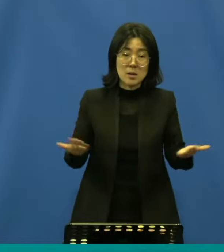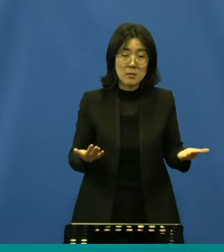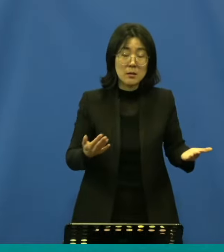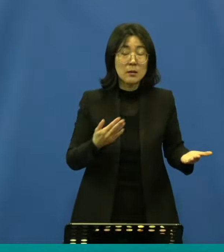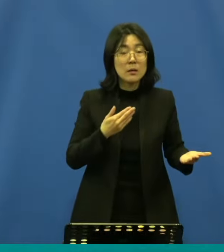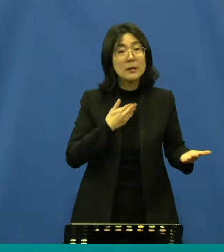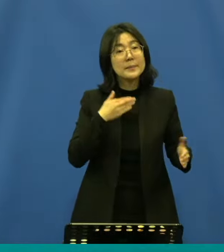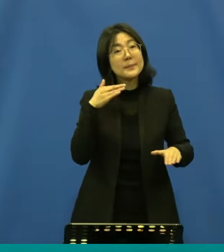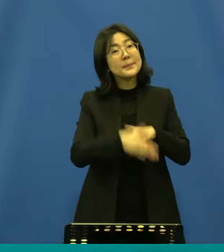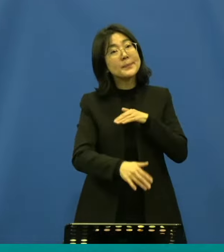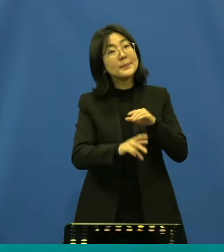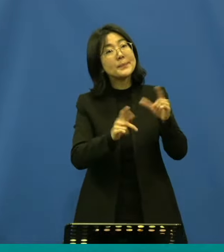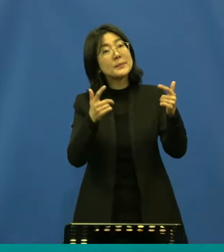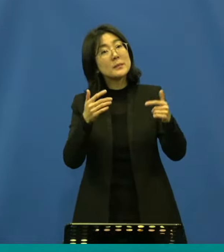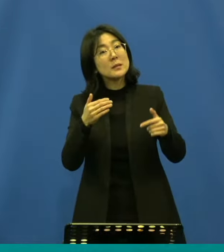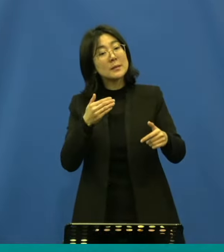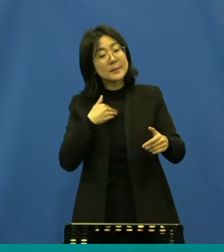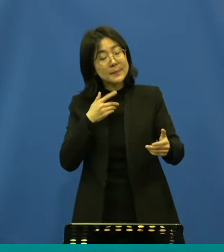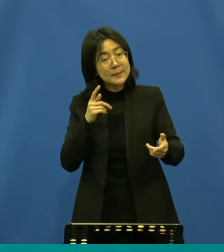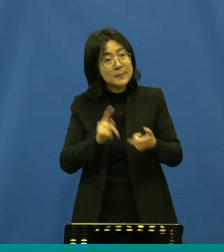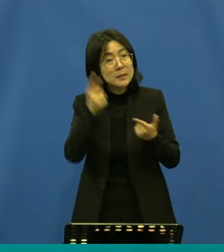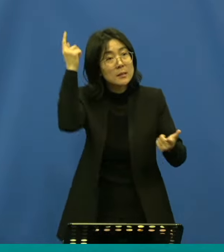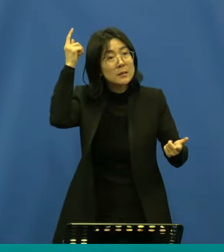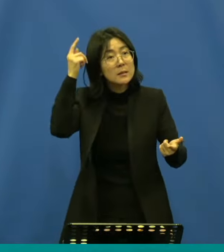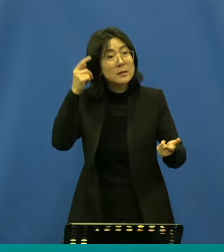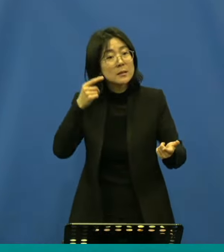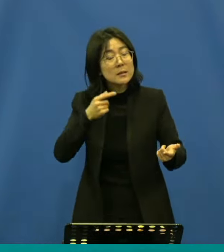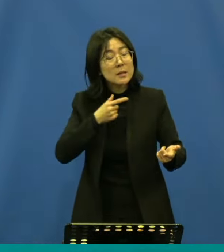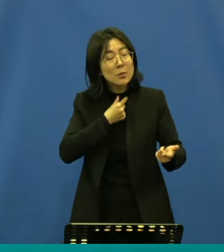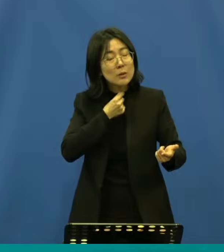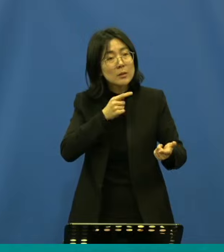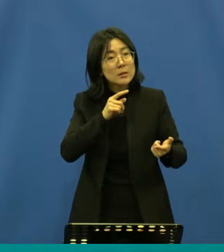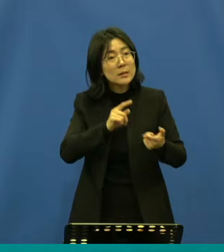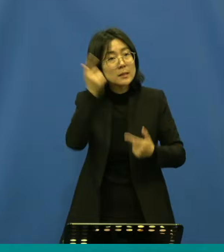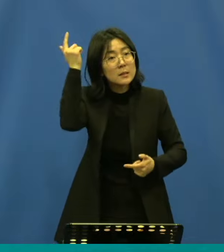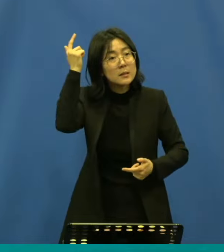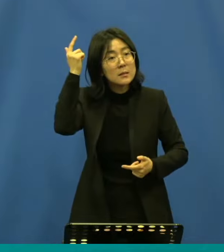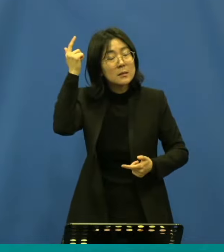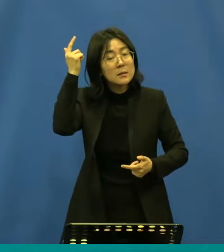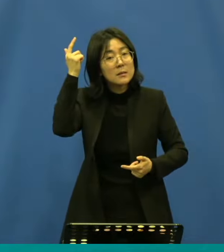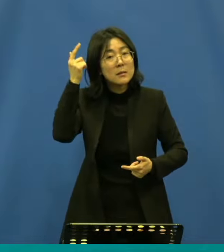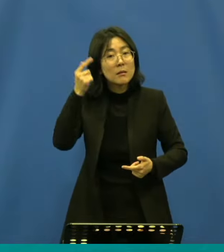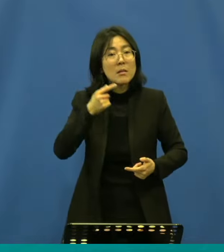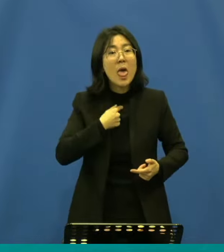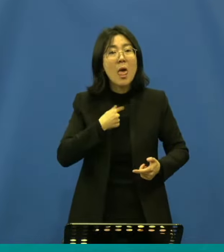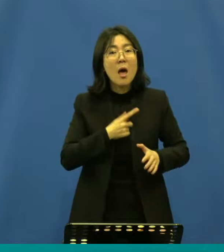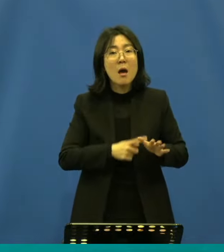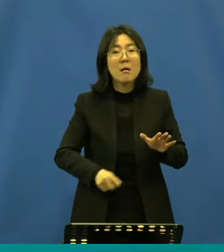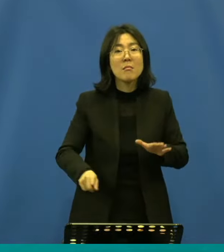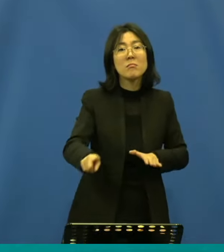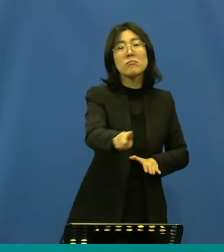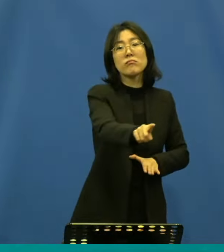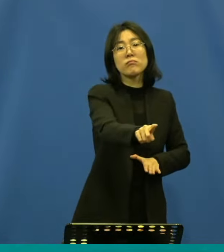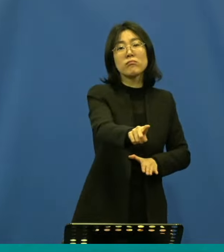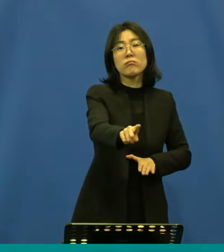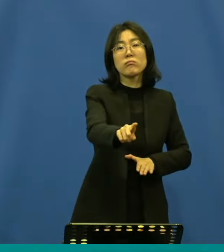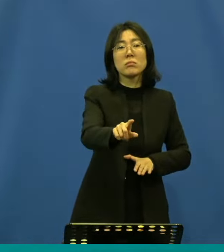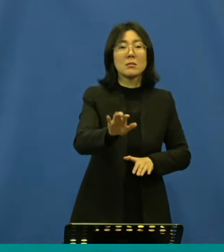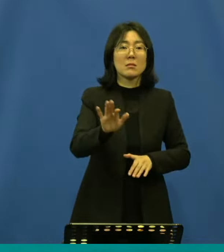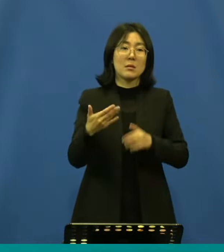하나님의 영광은 먼 나라 얘기입니다. 자기 문제에 민감한 거. 이 선지자 보세요. 지금 자기의 세계에 빠져 있어요.